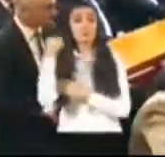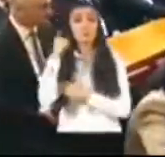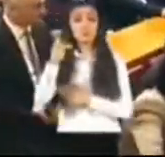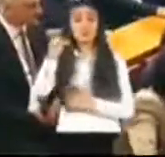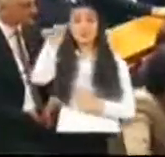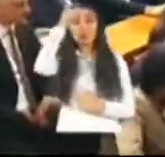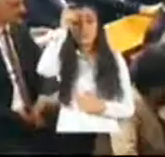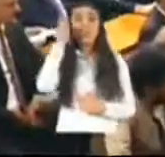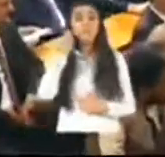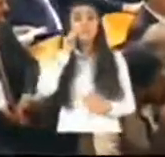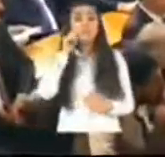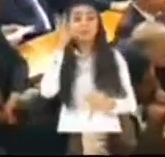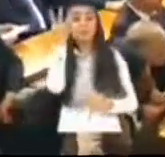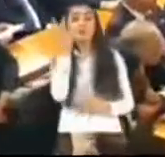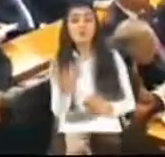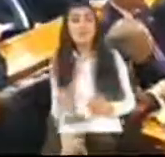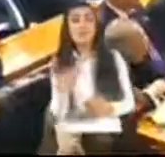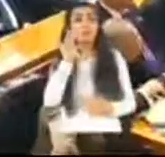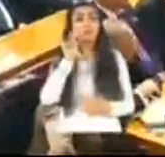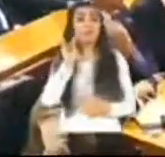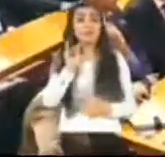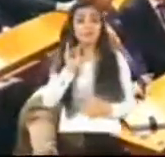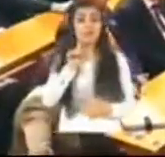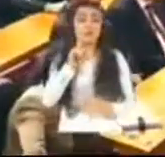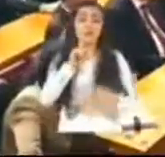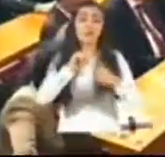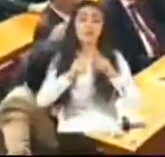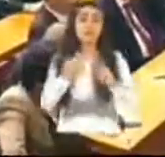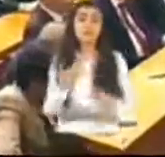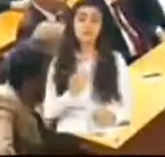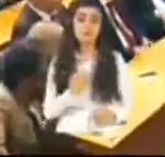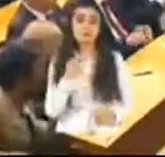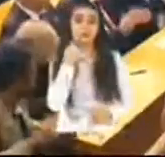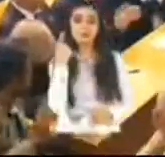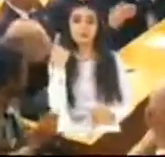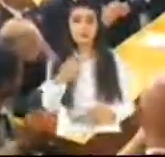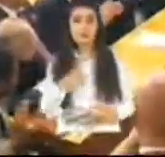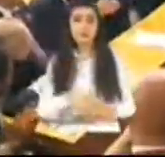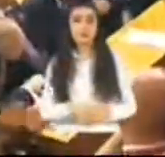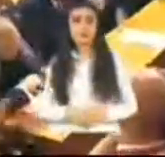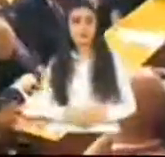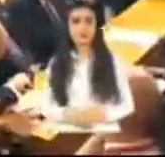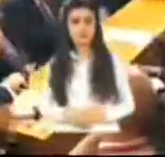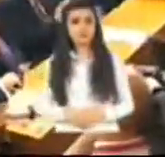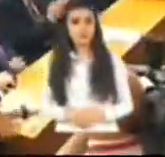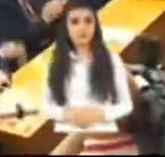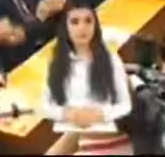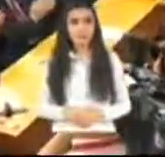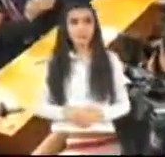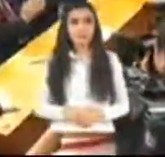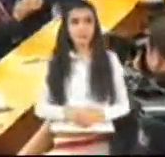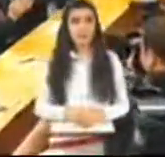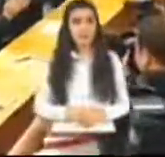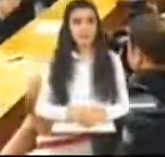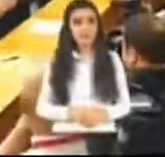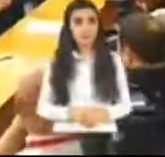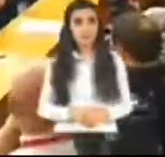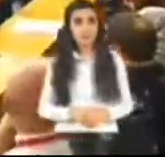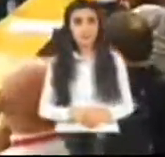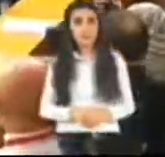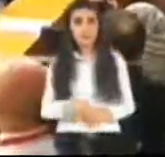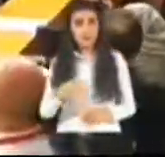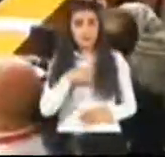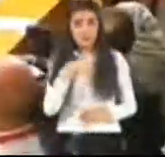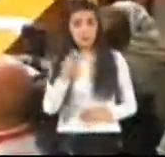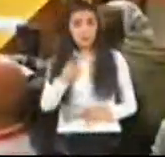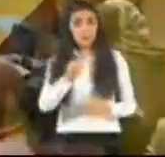İslam'ın sönmeyecek ülküsü Milliyetçi Hareket Partisi'yiz. mensubu